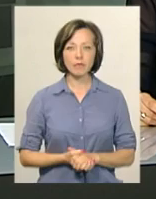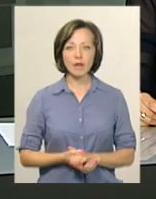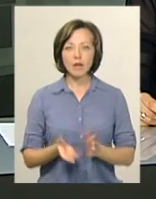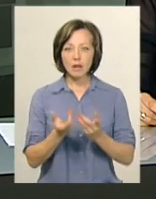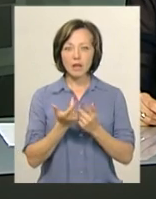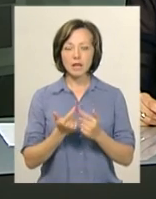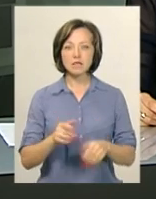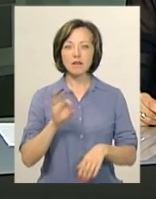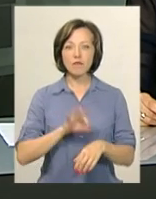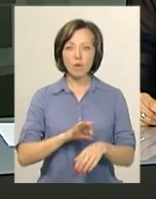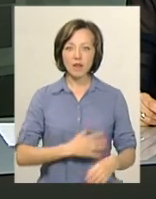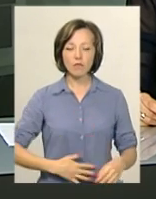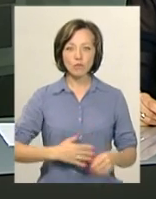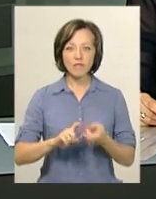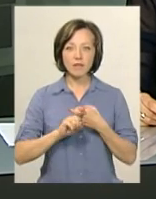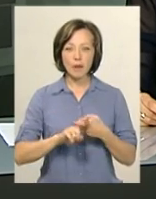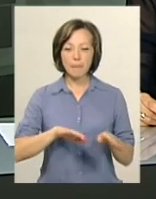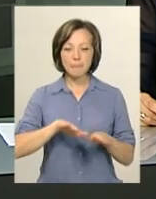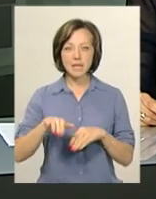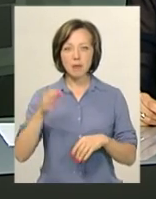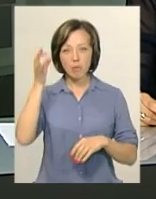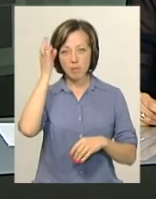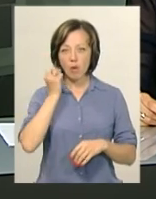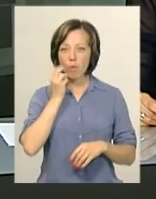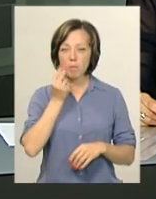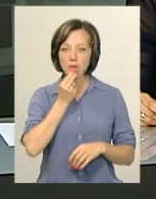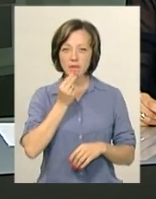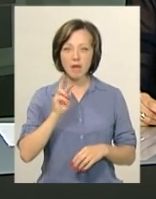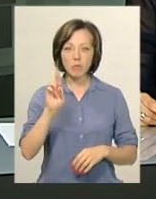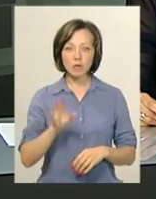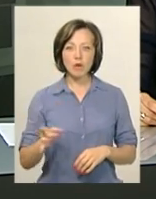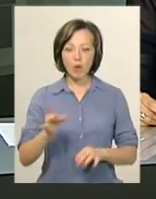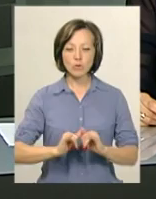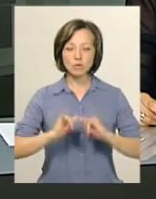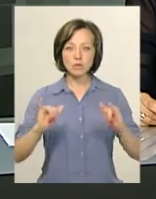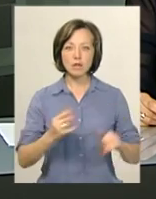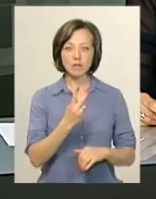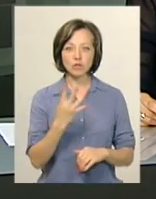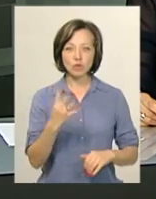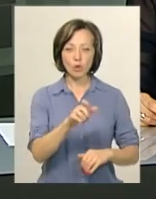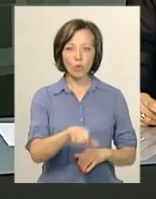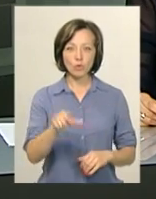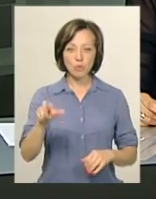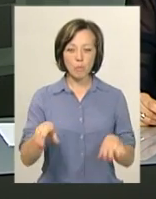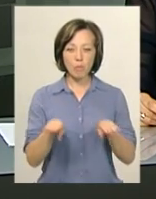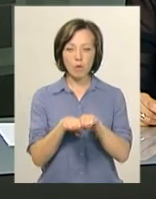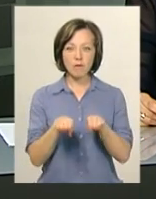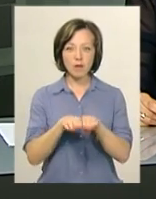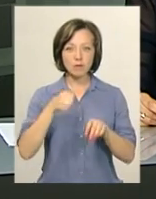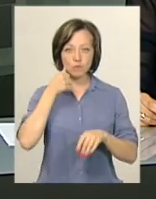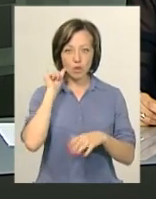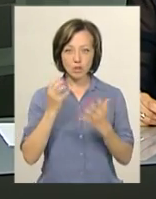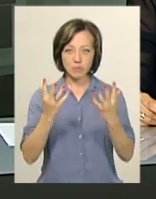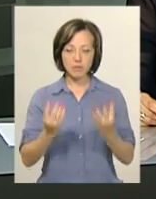Кількість хворих на кишкові інфекції після поминальних обідів у Ярмолинецькому районі зросла на 24 особи у порівнянні з вчорашнім